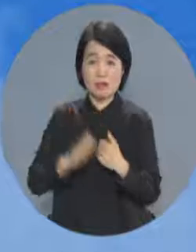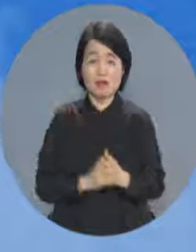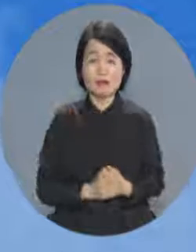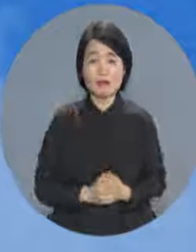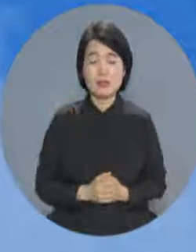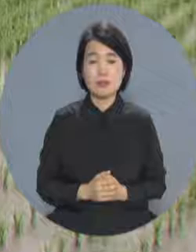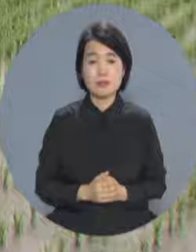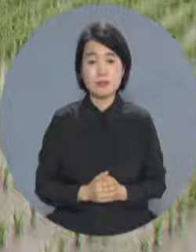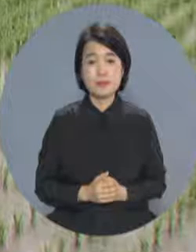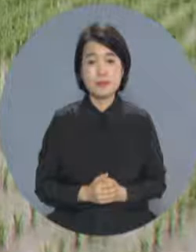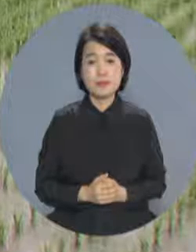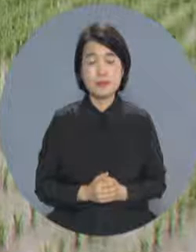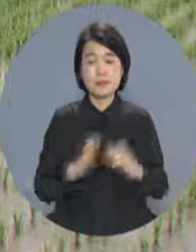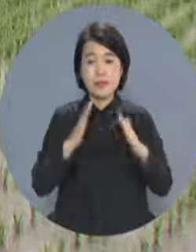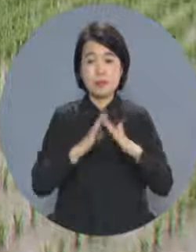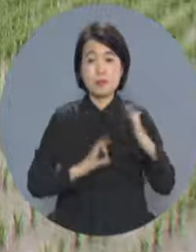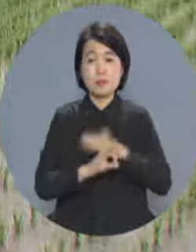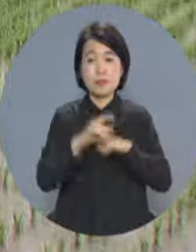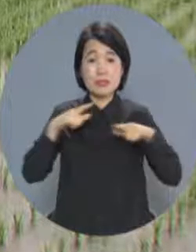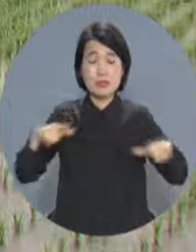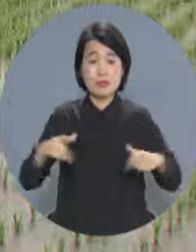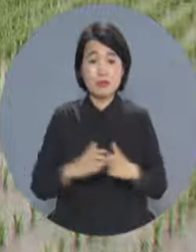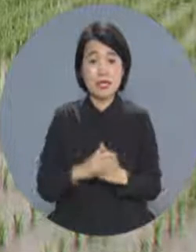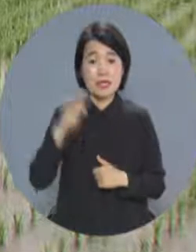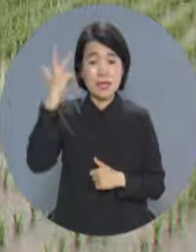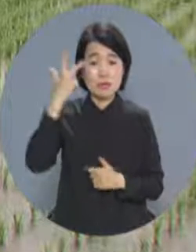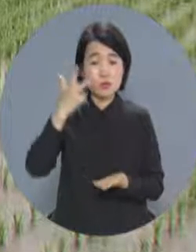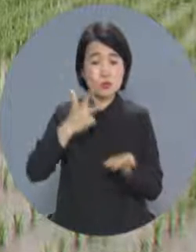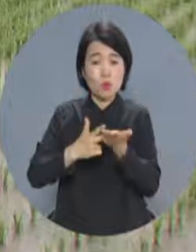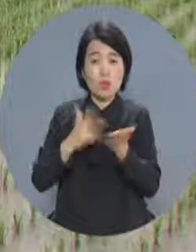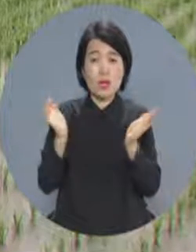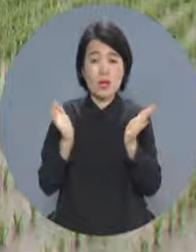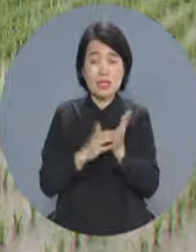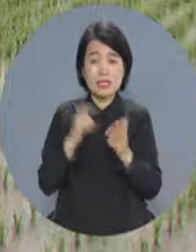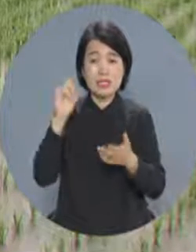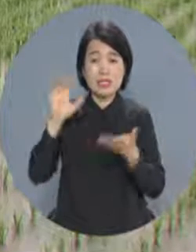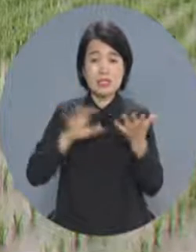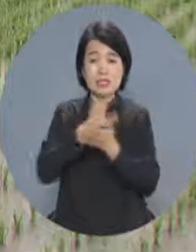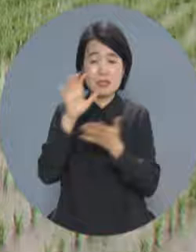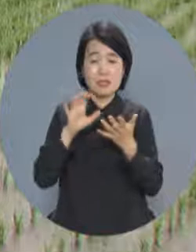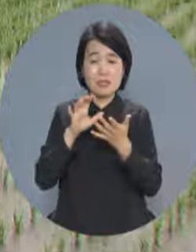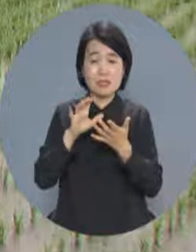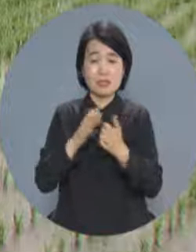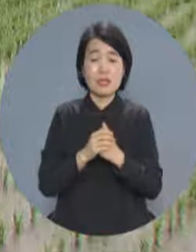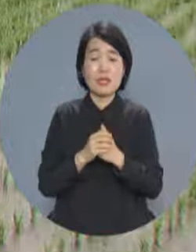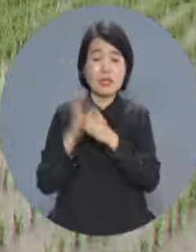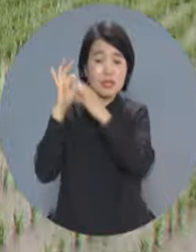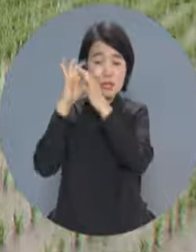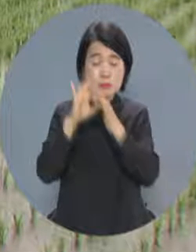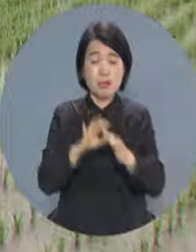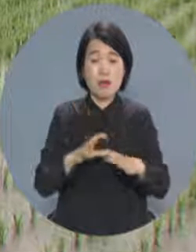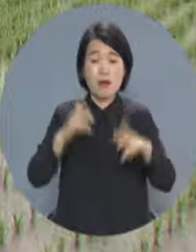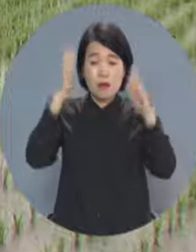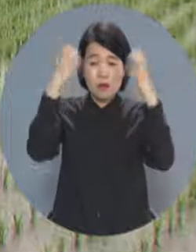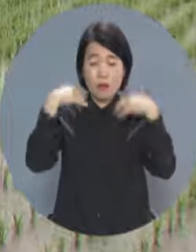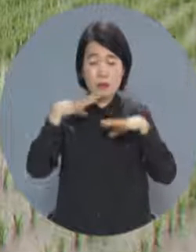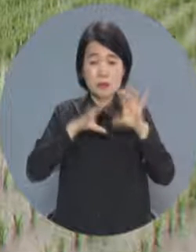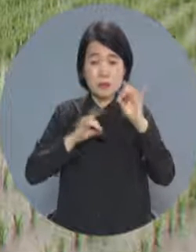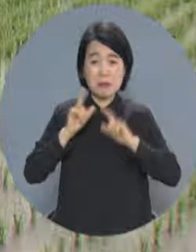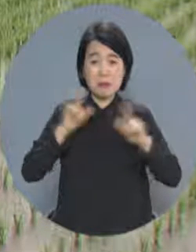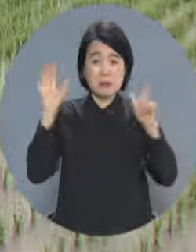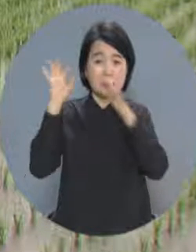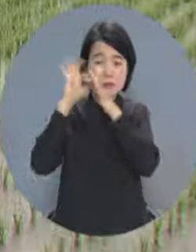일겠습니다 전남 동부 지역에는 다음 주 초까지 흐린 날씨가 이어지겠습니다 덥고 습한 날씨가